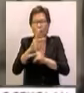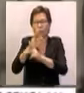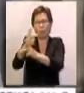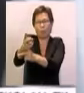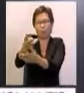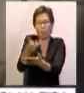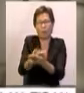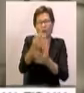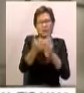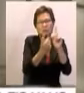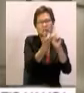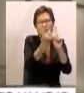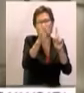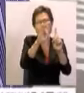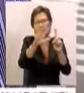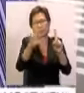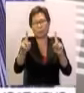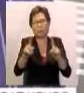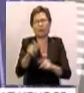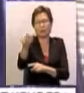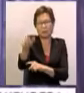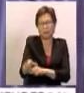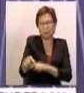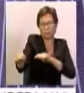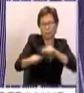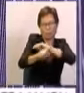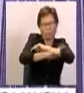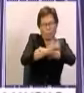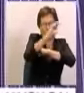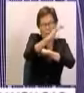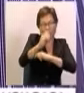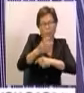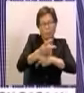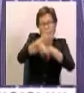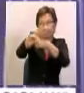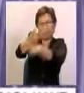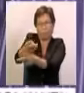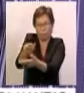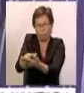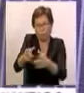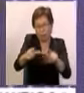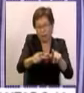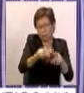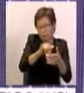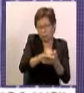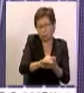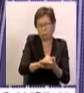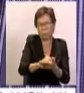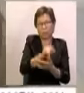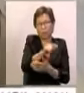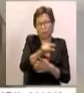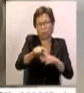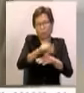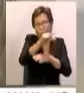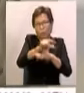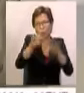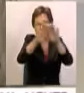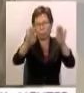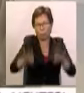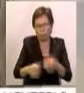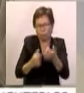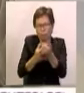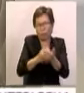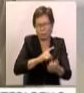Wang 1951. Plaintif bertindak menyaman syarikat pemberi pinjaman wang berlesen itu yang dianggap menggunakan borang